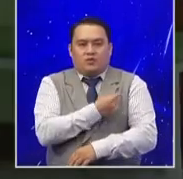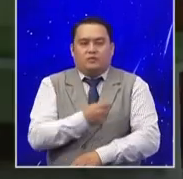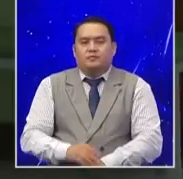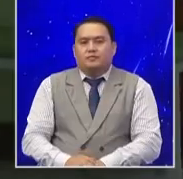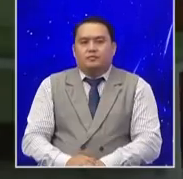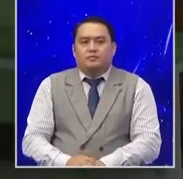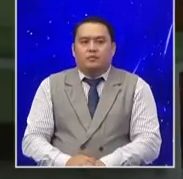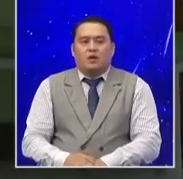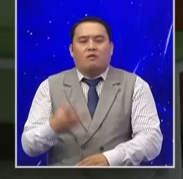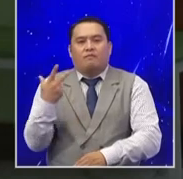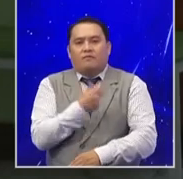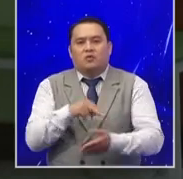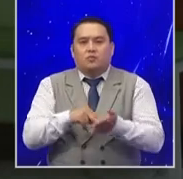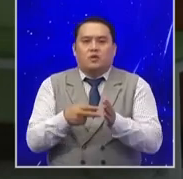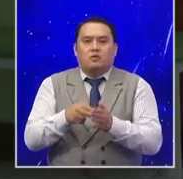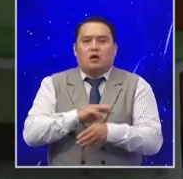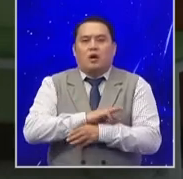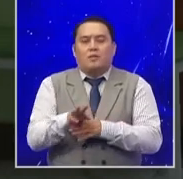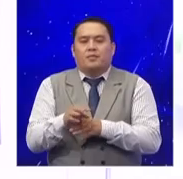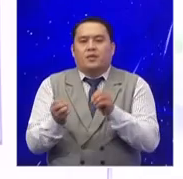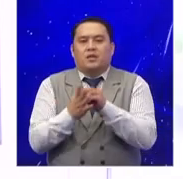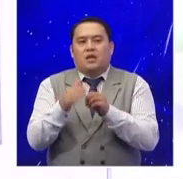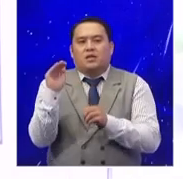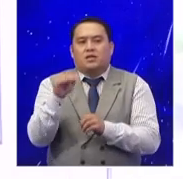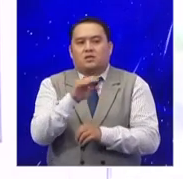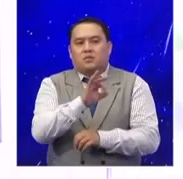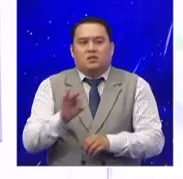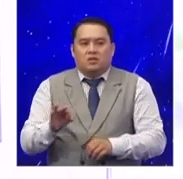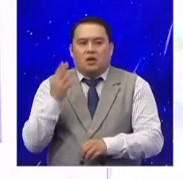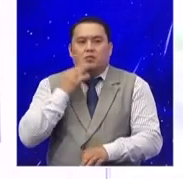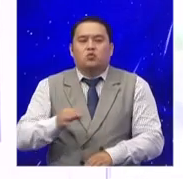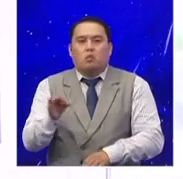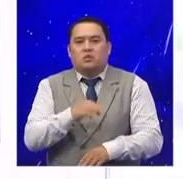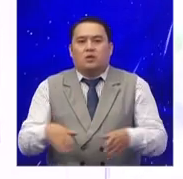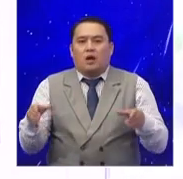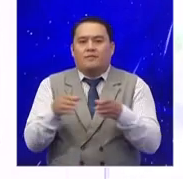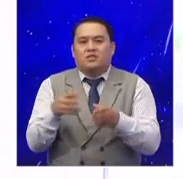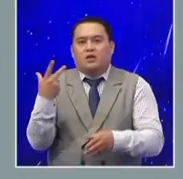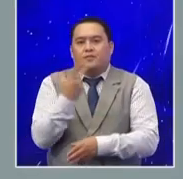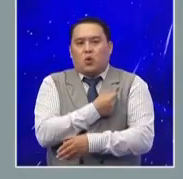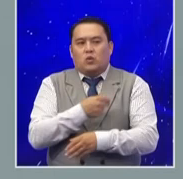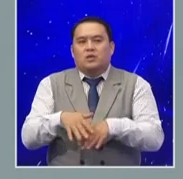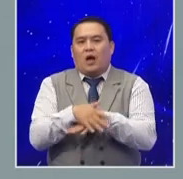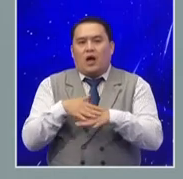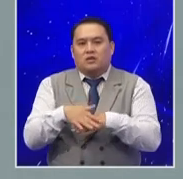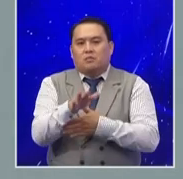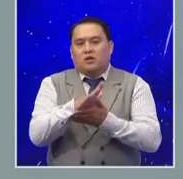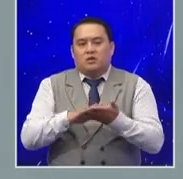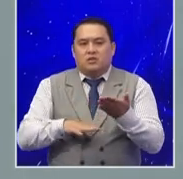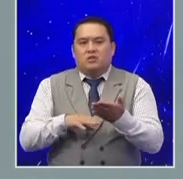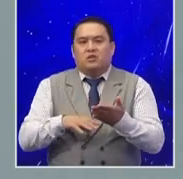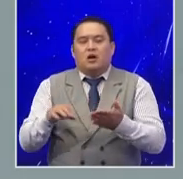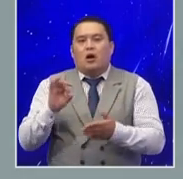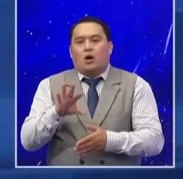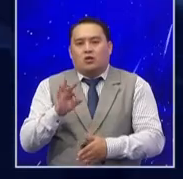По меньшей мере вакцинации планируют охватить порядка 15% жителей ЖТСУ. Кампания по иммунизации населения продлится до